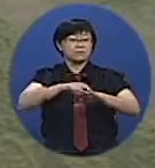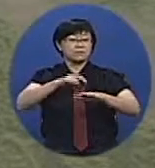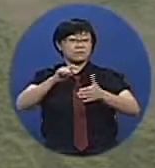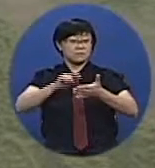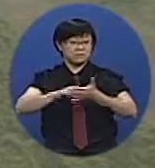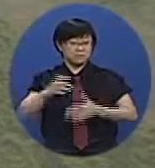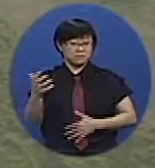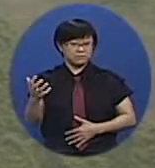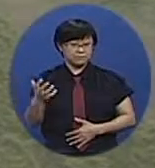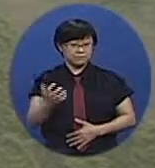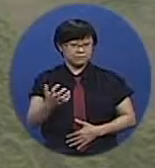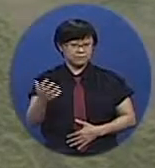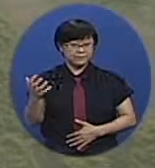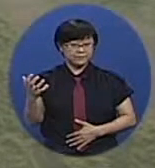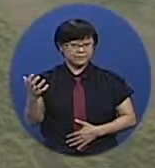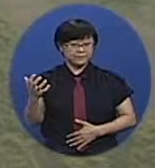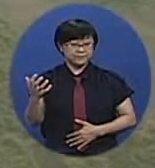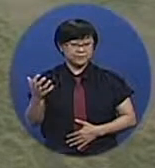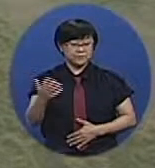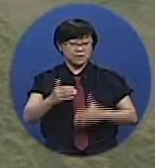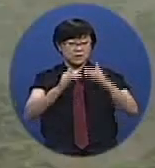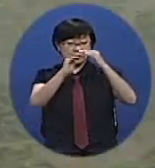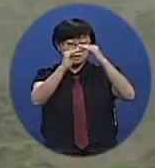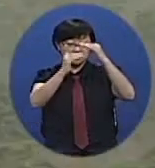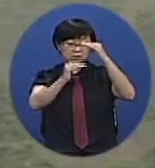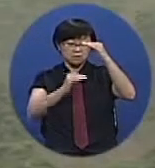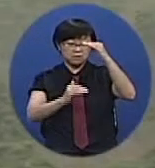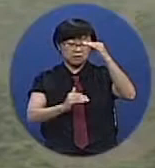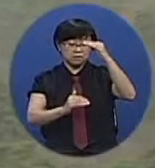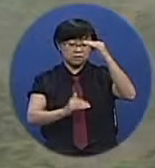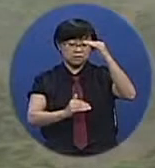이토록 가슴 아픈